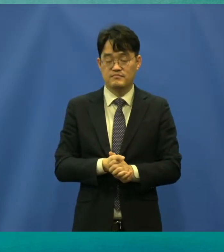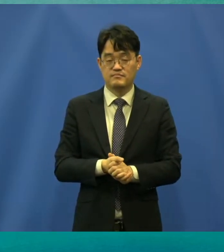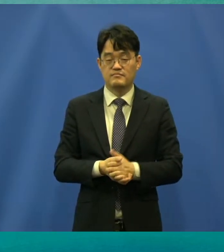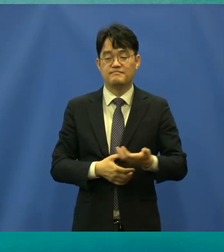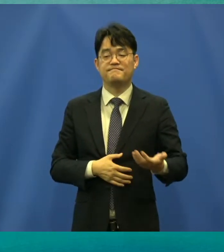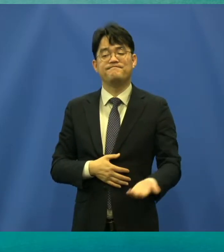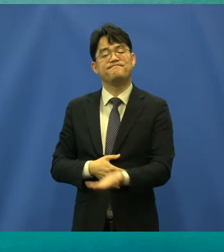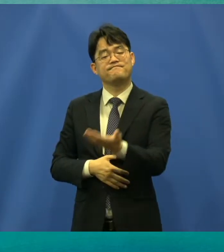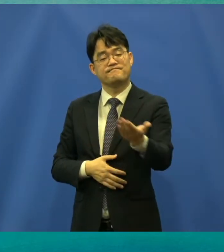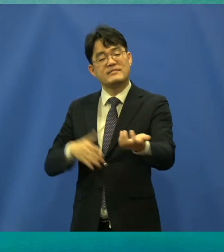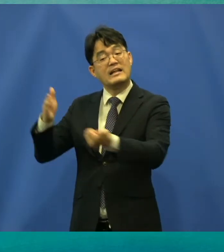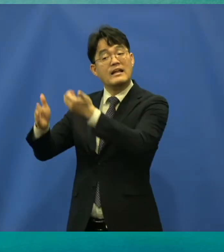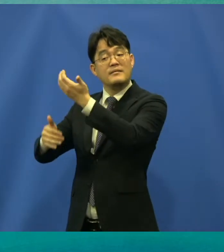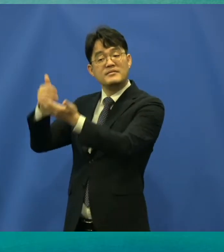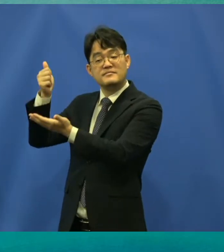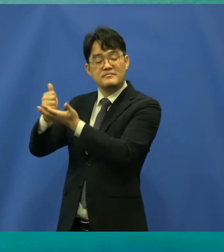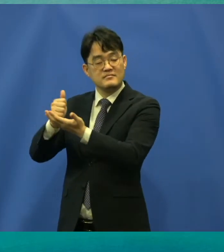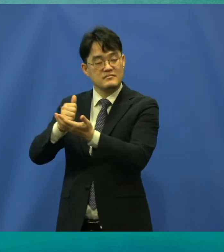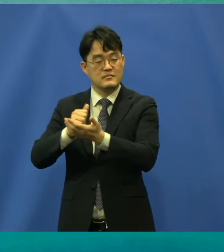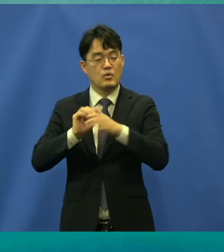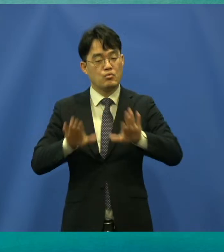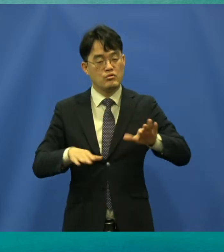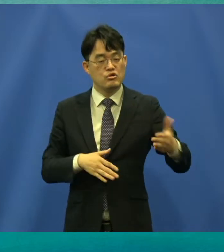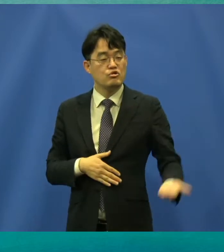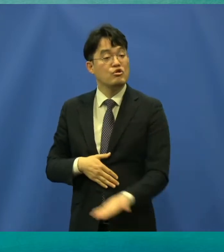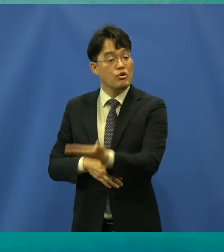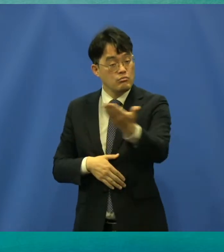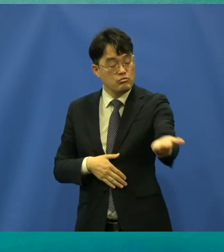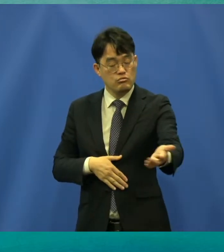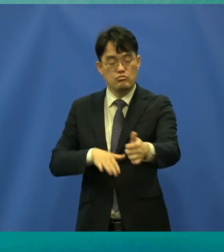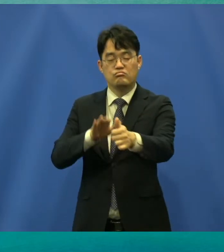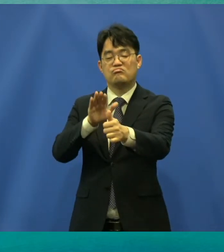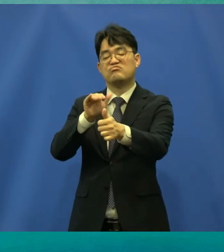하나님은 오늘도 우리를 부르십니다.